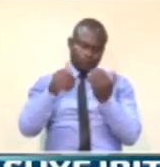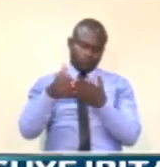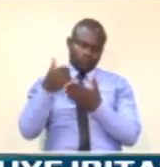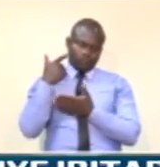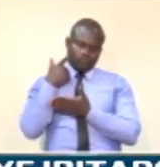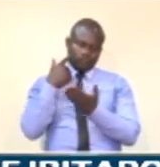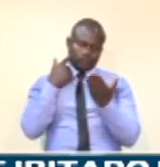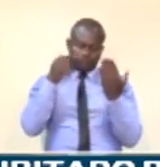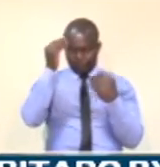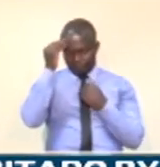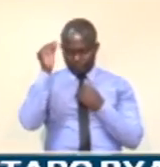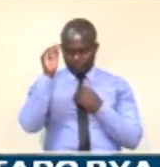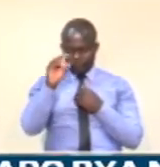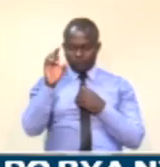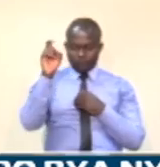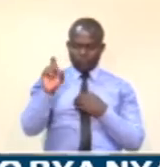hari ubutumwa bugomba